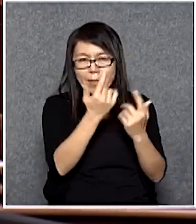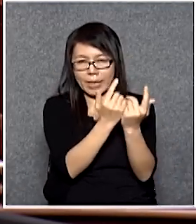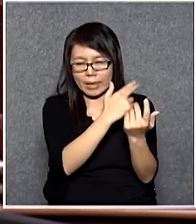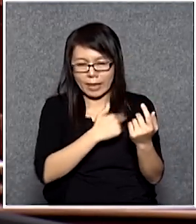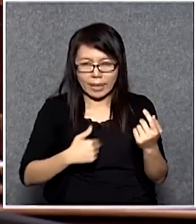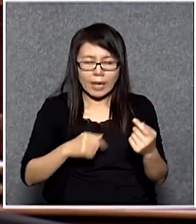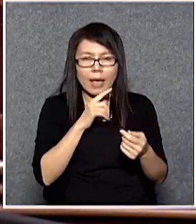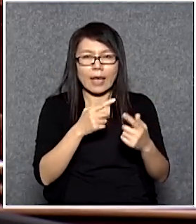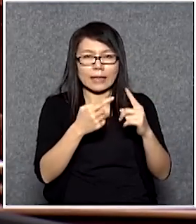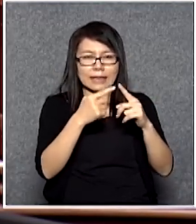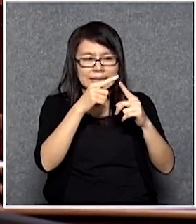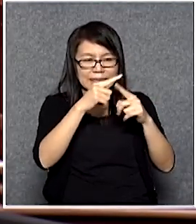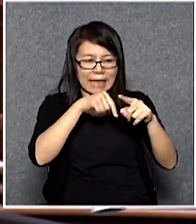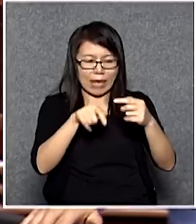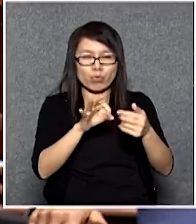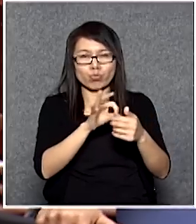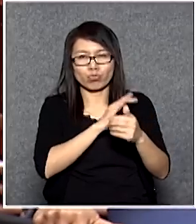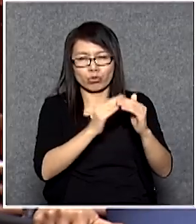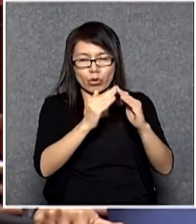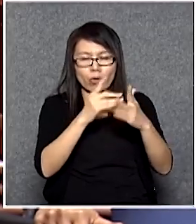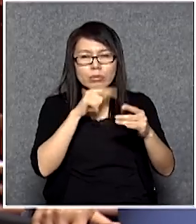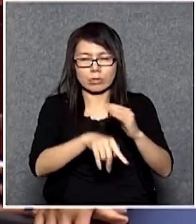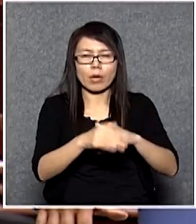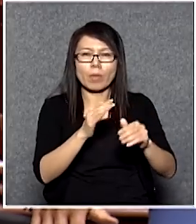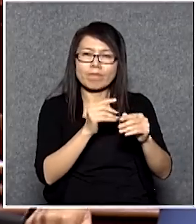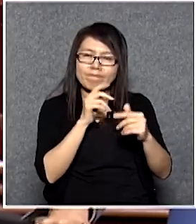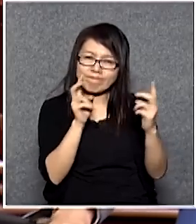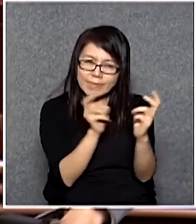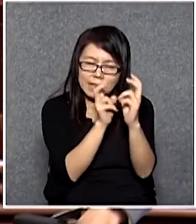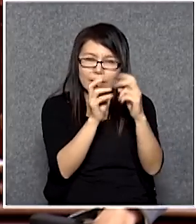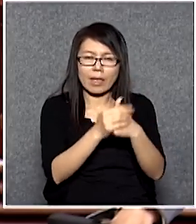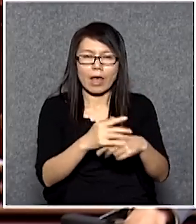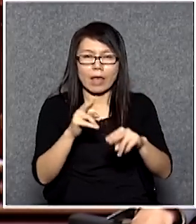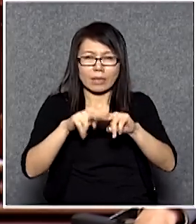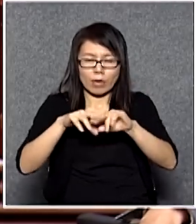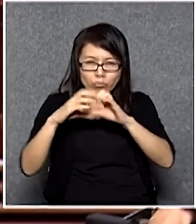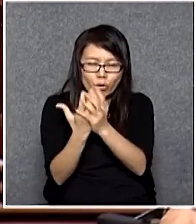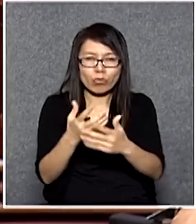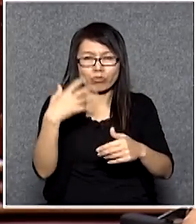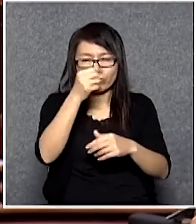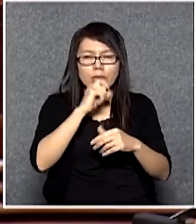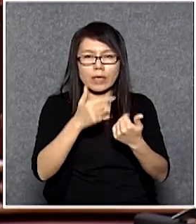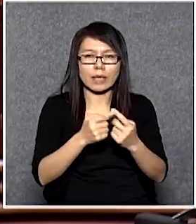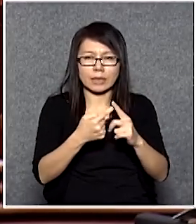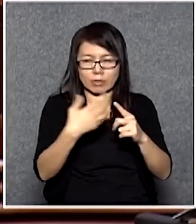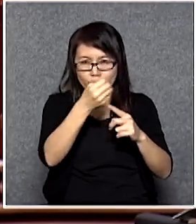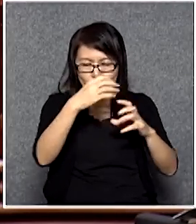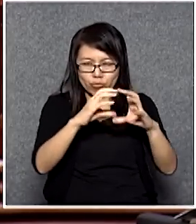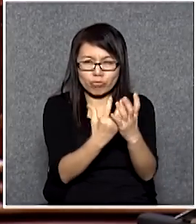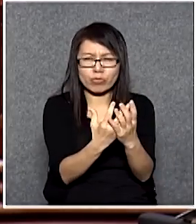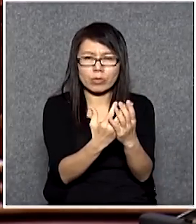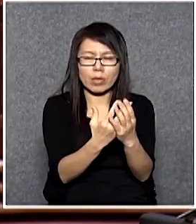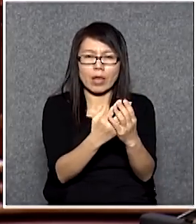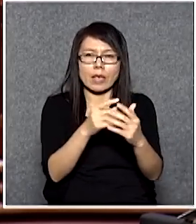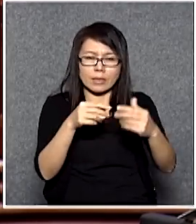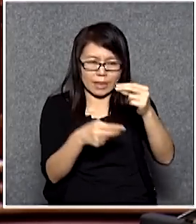時候，香港人已經知道我們要向一個奉行共產主義和人民民主專政的國度回歸。